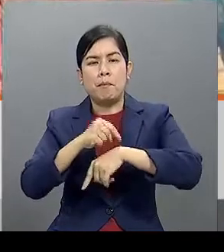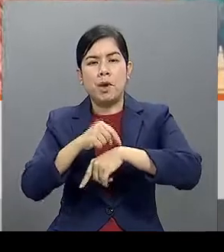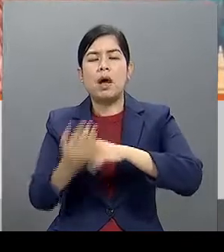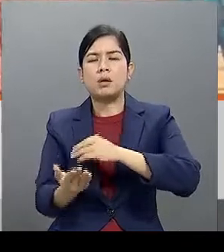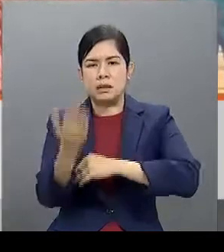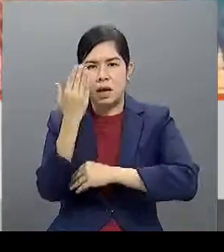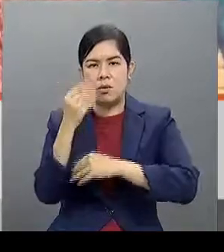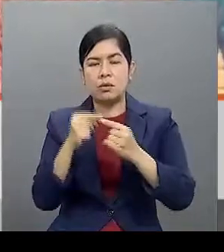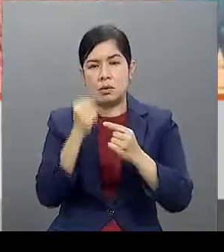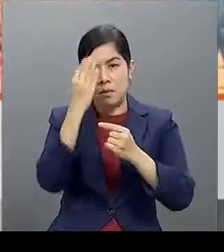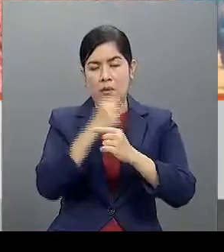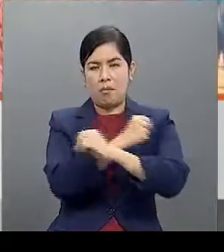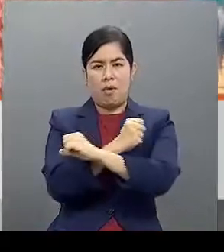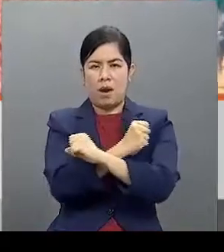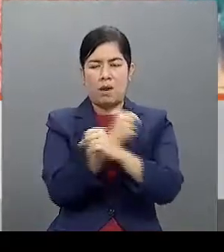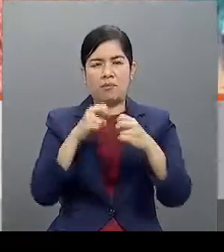ายครับ